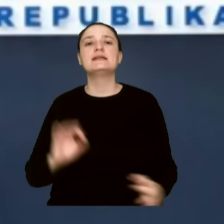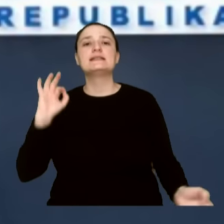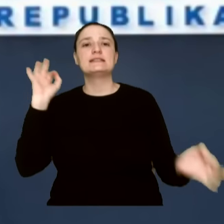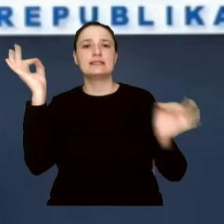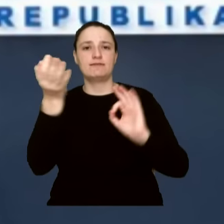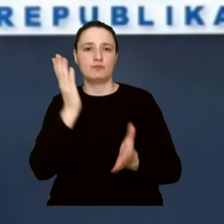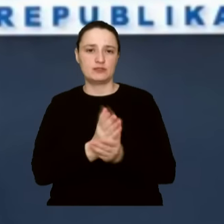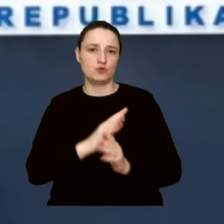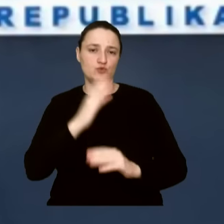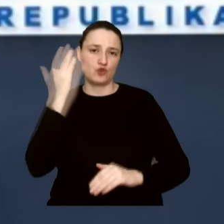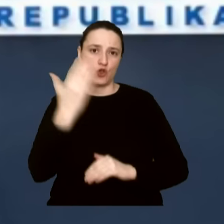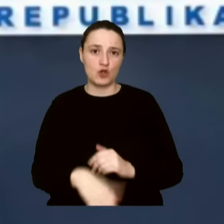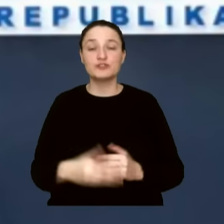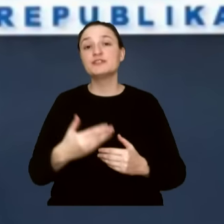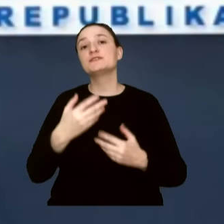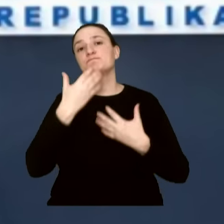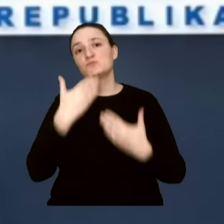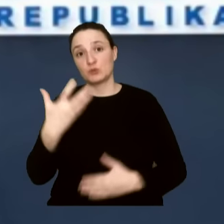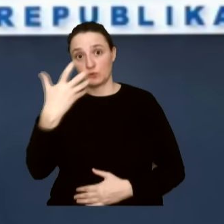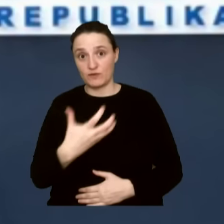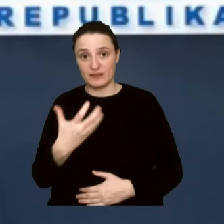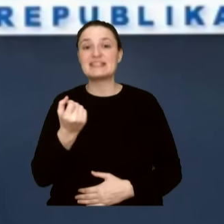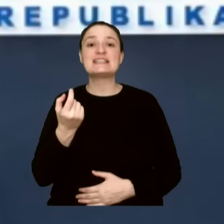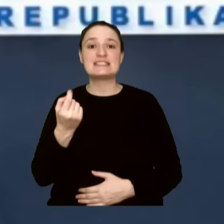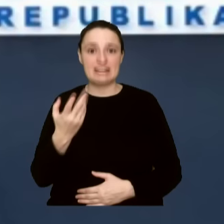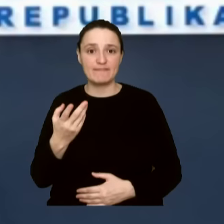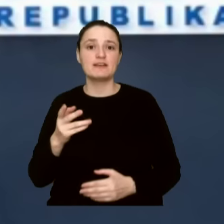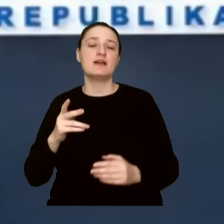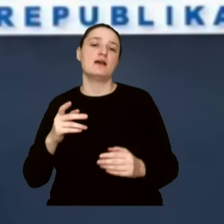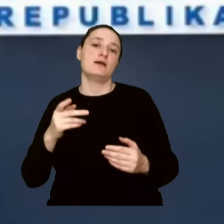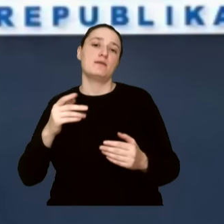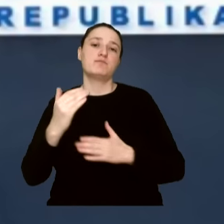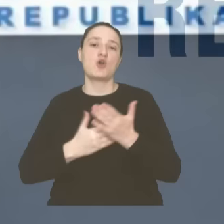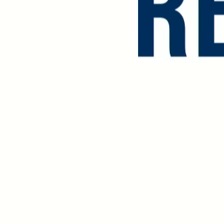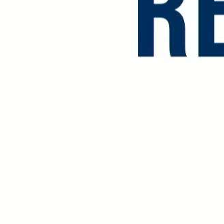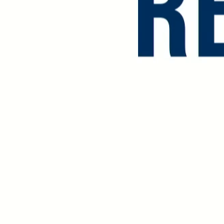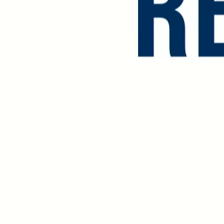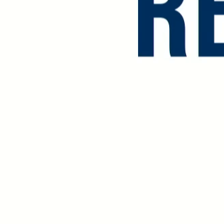informacyjnym. Dziękuję za uwagę, a za chwilę program Codziennie Burza Macieja Kożuszka.